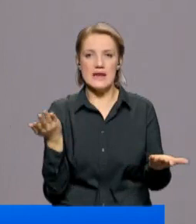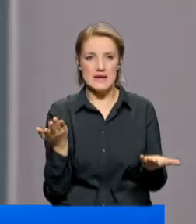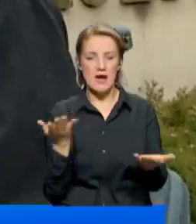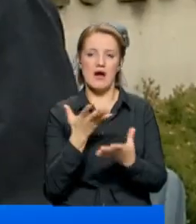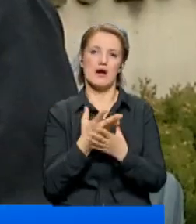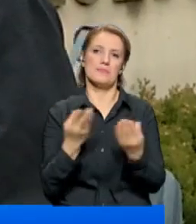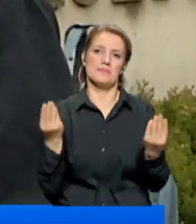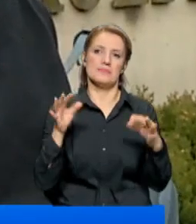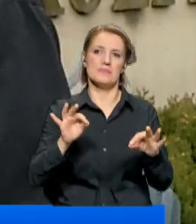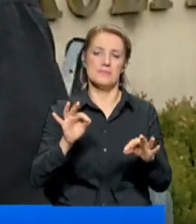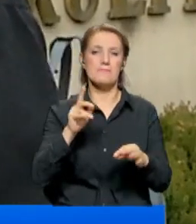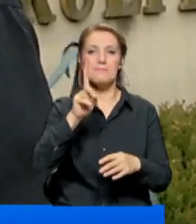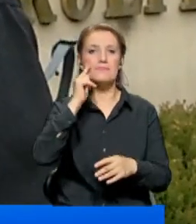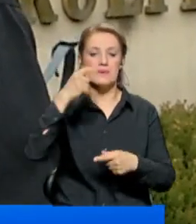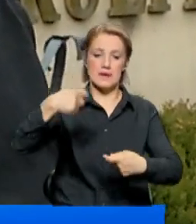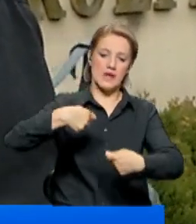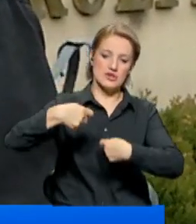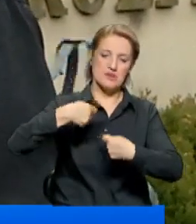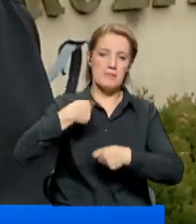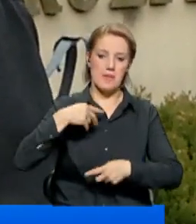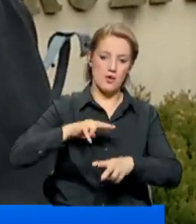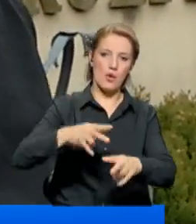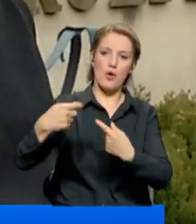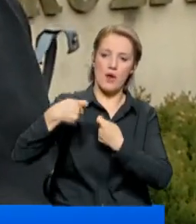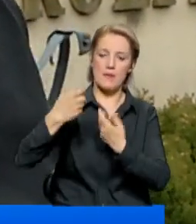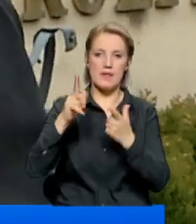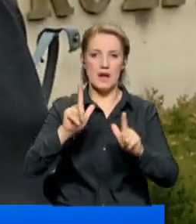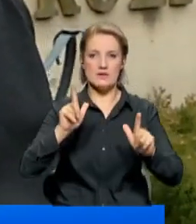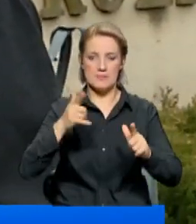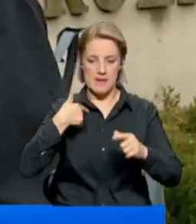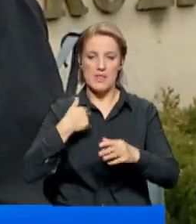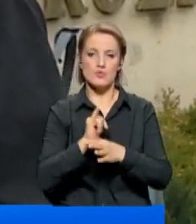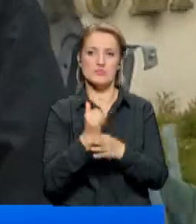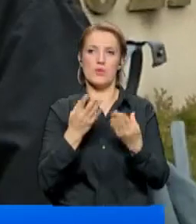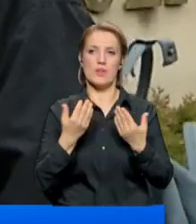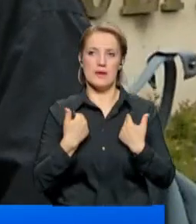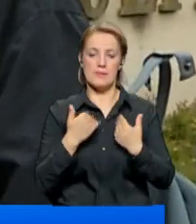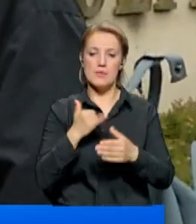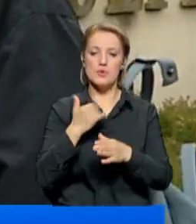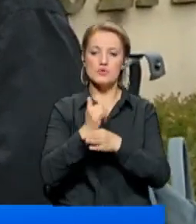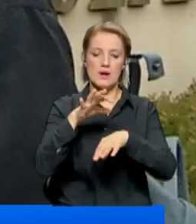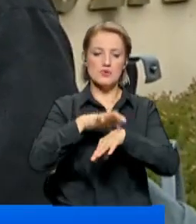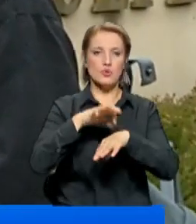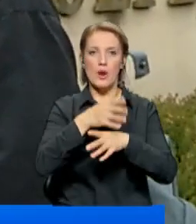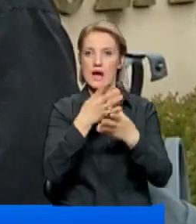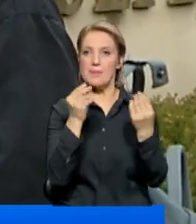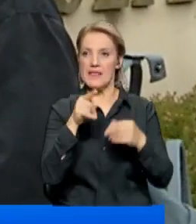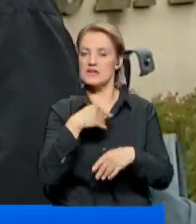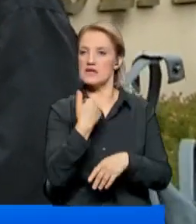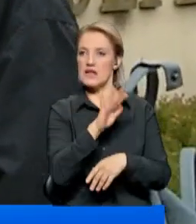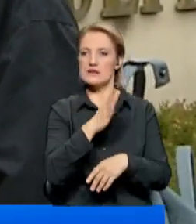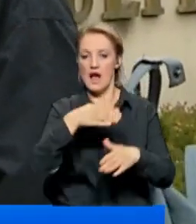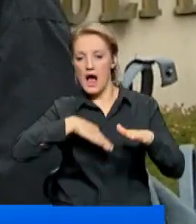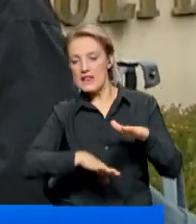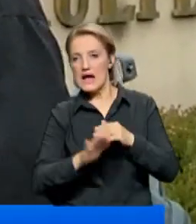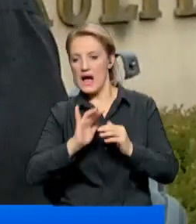göçüyle kaybediyor. Birilerinin beni yetiştirmesi gerekiyor, bana yol göstermesi gerekiyor ki ben de alanımda uzmanlaşabileyim. Uzman hekimleri kaybedersek eğer alttan